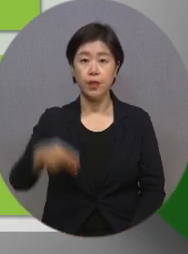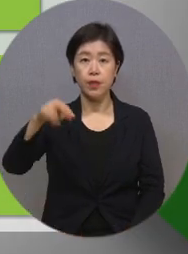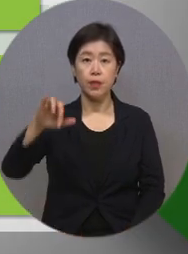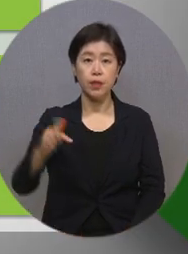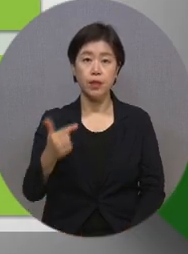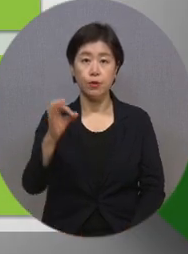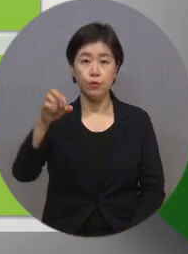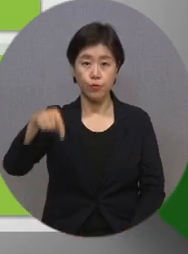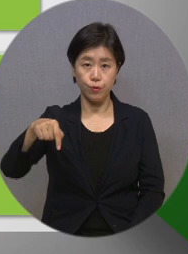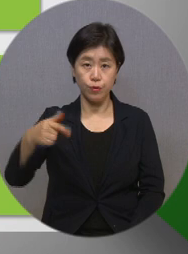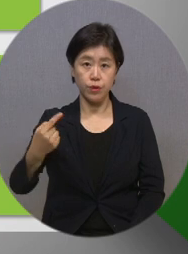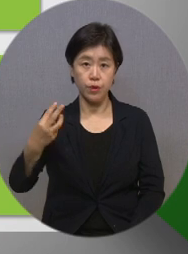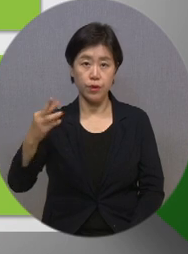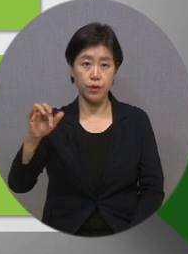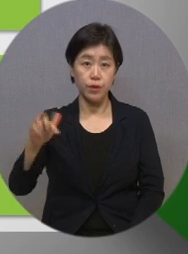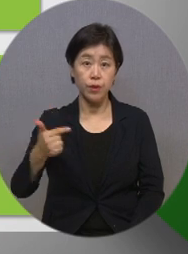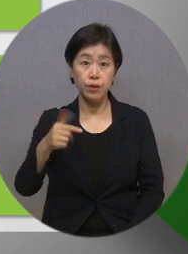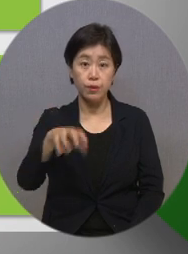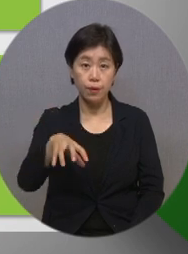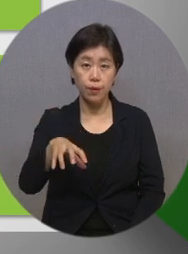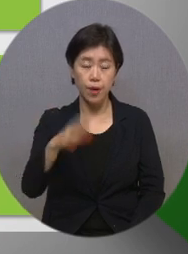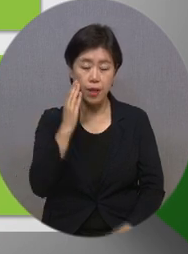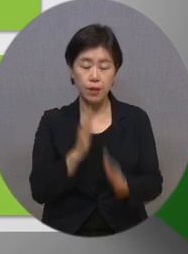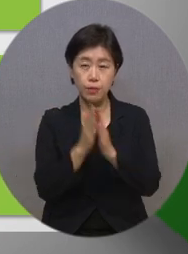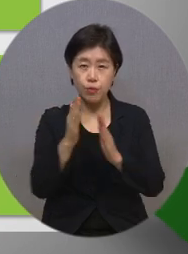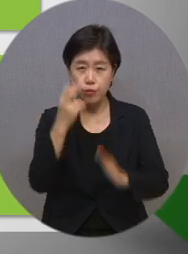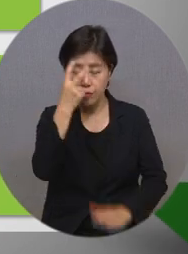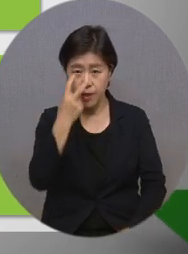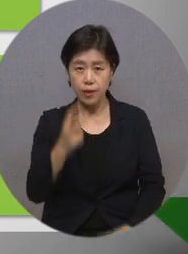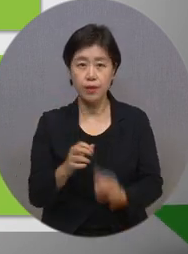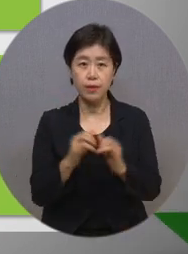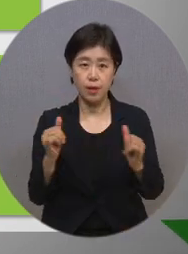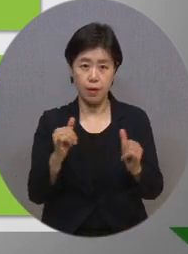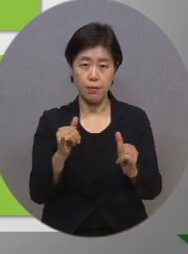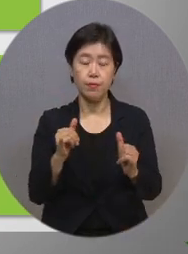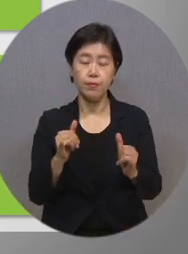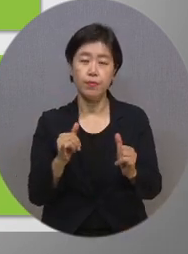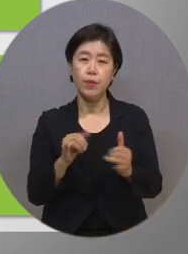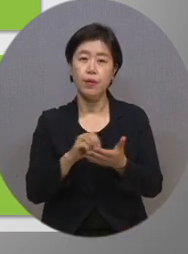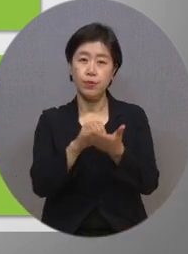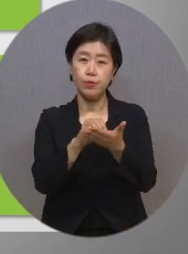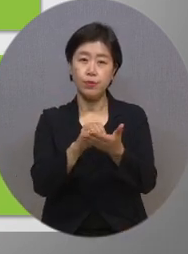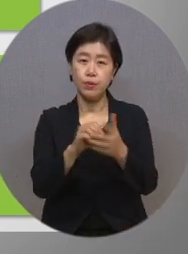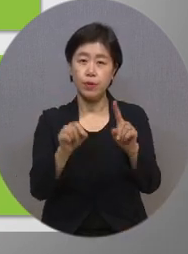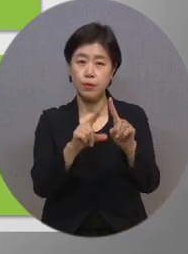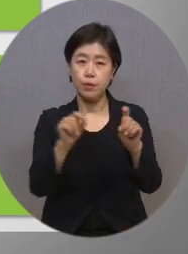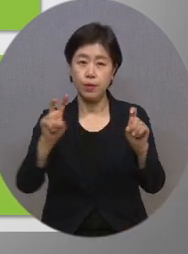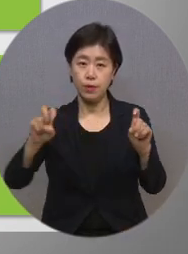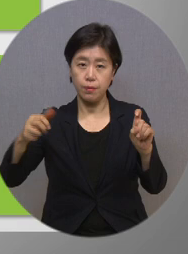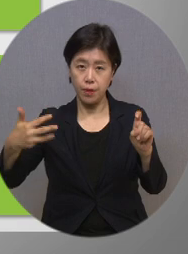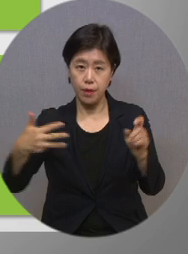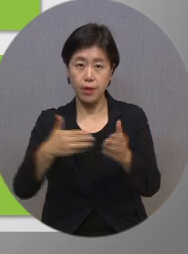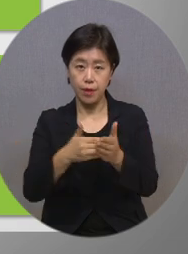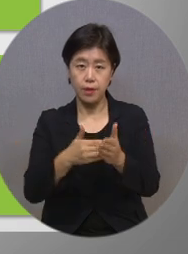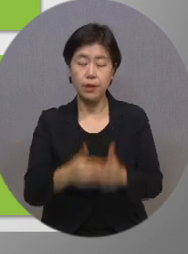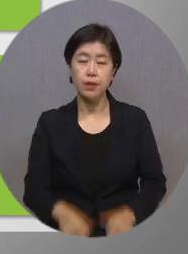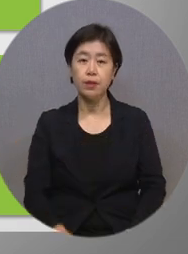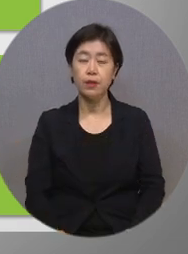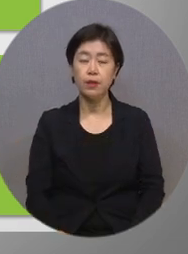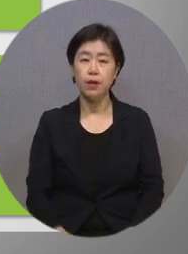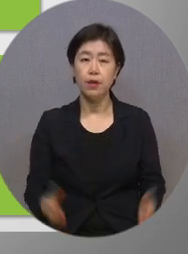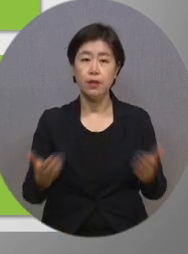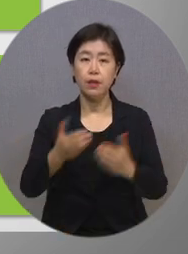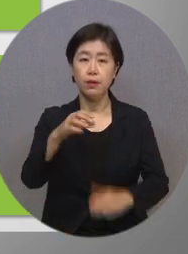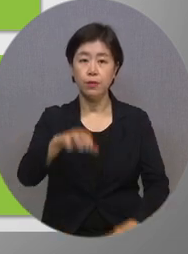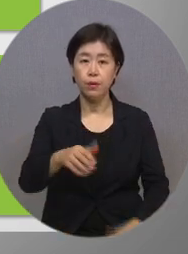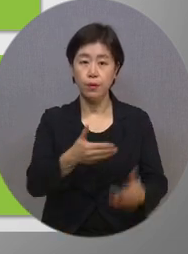주식회사 신우그린에서 식물관리원을 모집합니다. 접수 마감일은 11월 28일까지며 근무지는